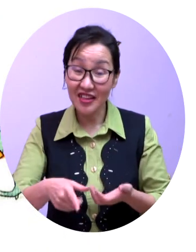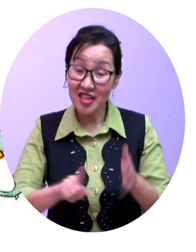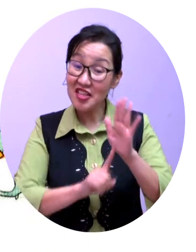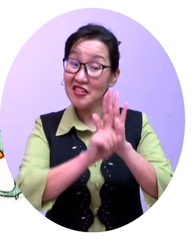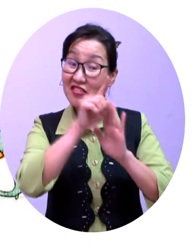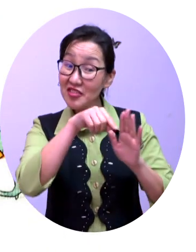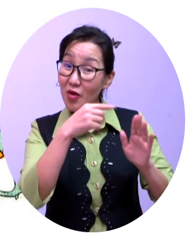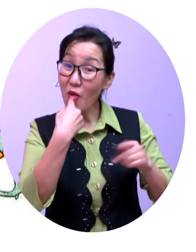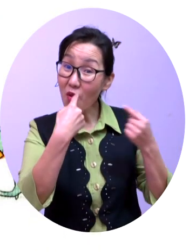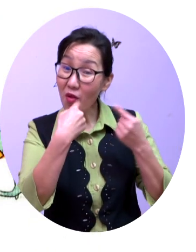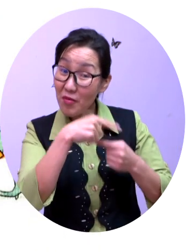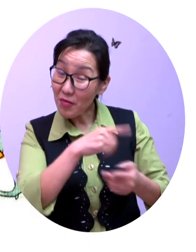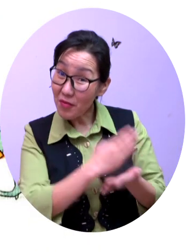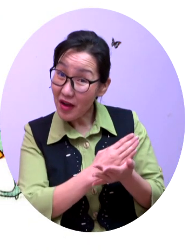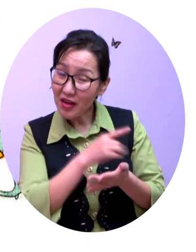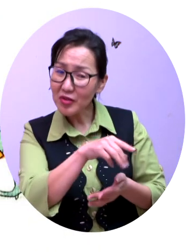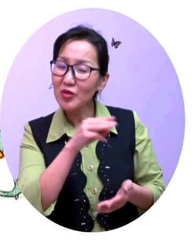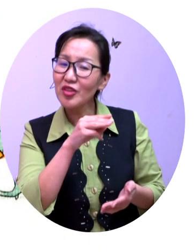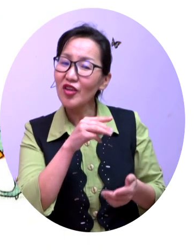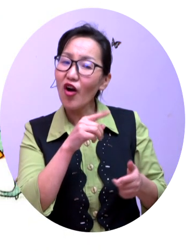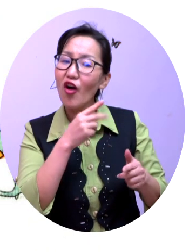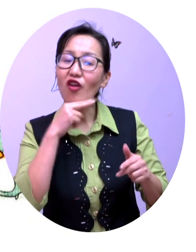охиныг бүгдээрээ туяа гэж нэрлэцгээе.